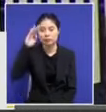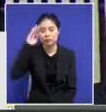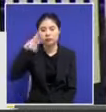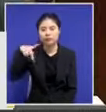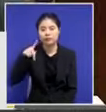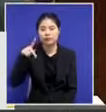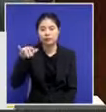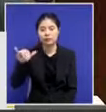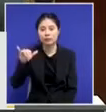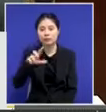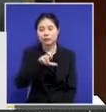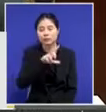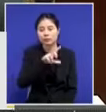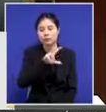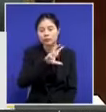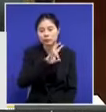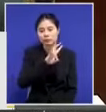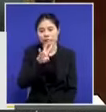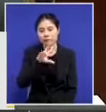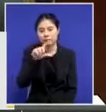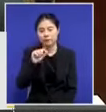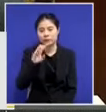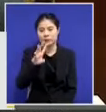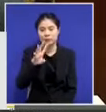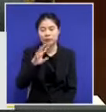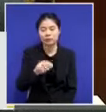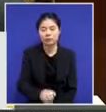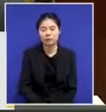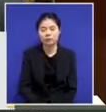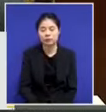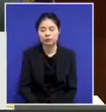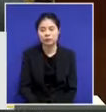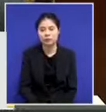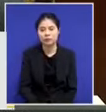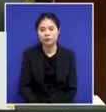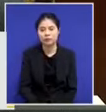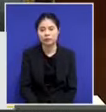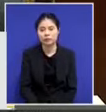อชาครับ 724นายอัศวินวิภูสิริ